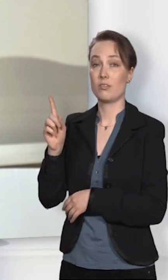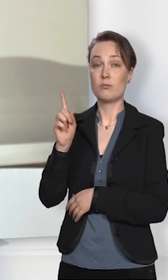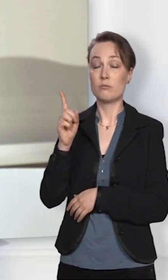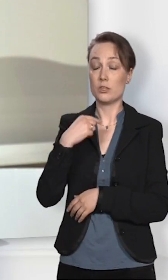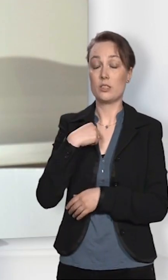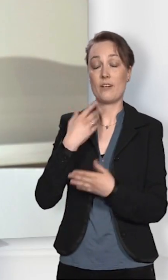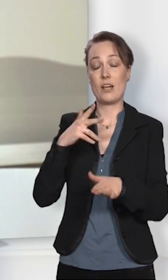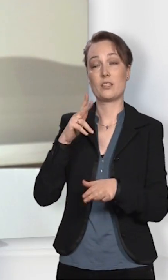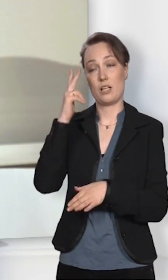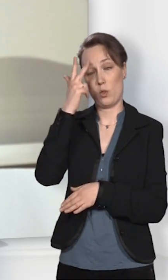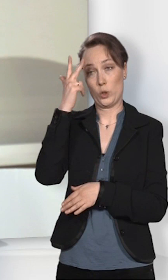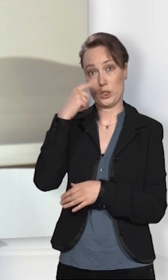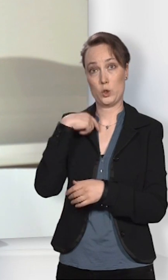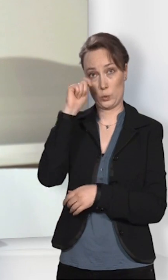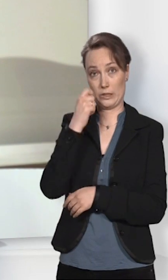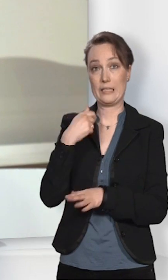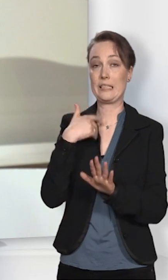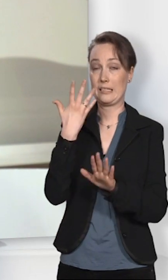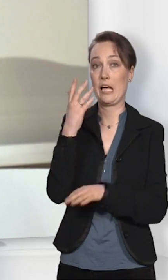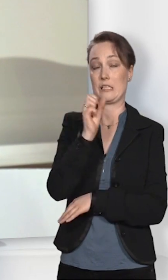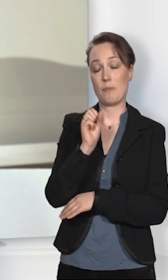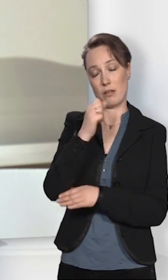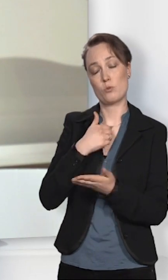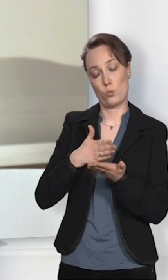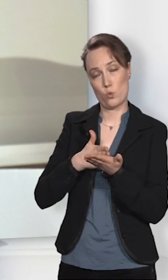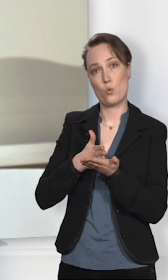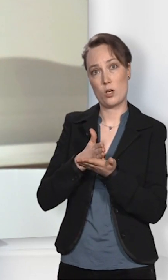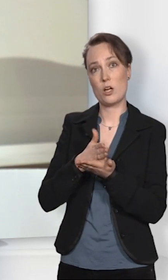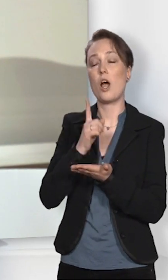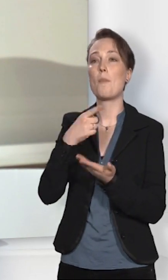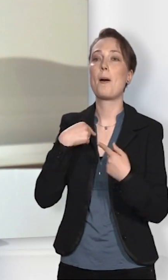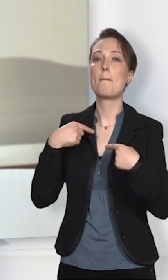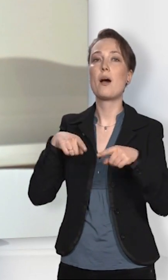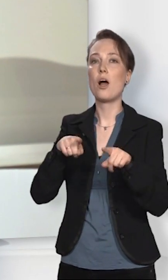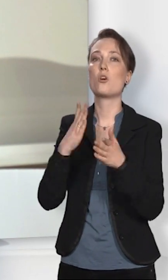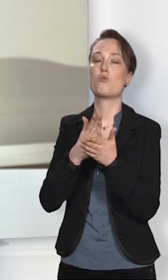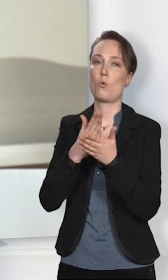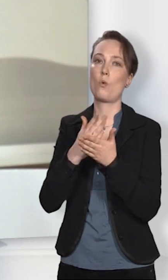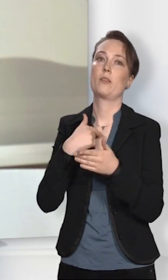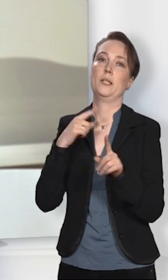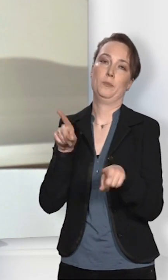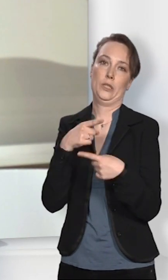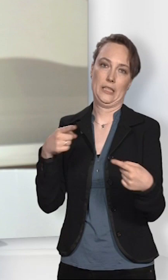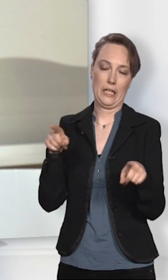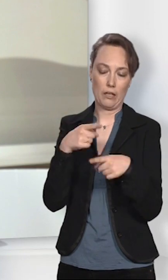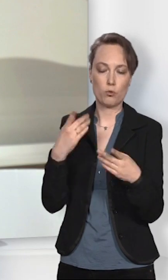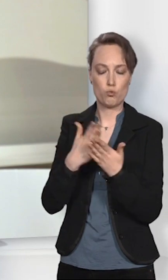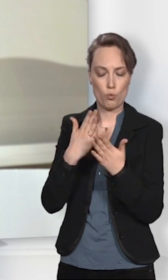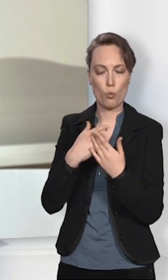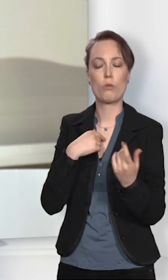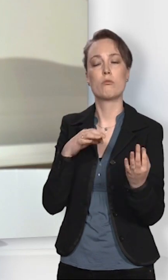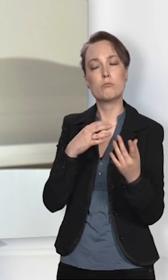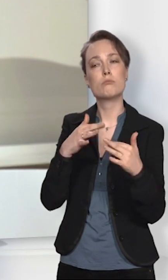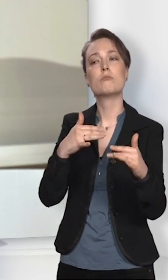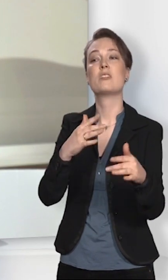Semester durchgehalten, habe allerdings parallel dazu auch schon immer Musik gemacht. Und dann war es irgendwann so, dass ich mich